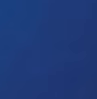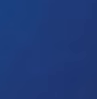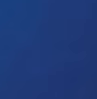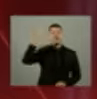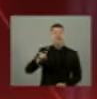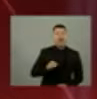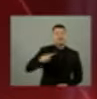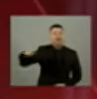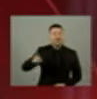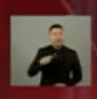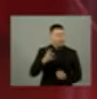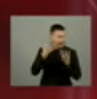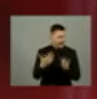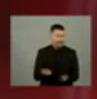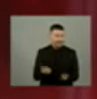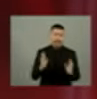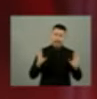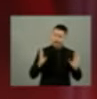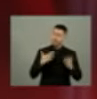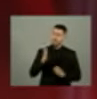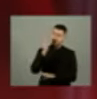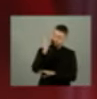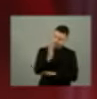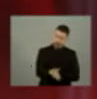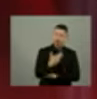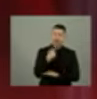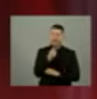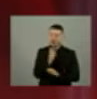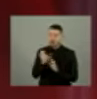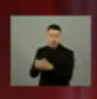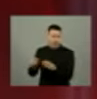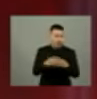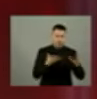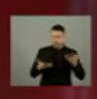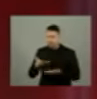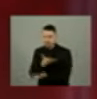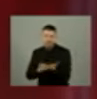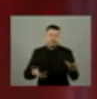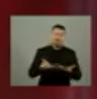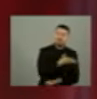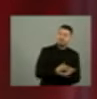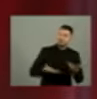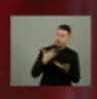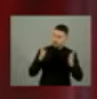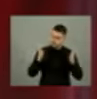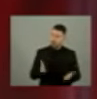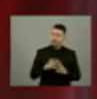συζήτησή μας. Ήδη το αποτύπωμα είναι, όπως βλέπετε,